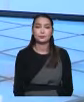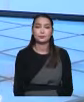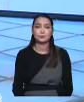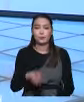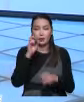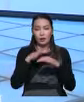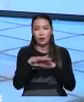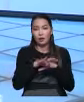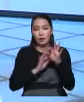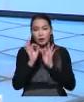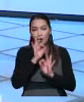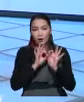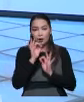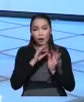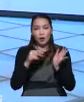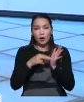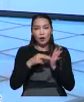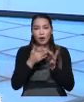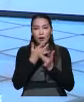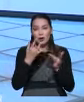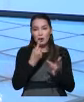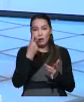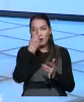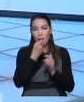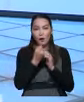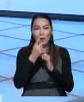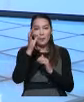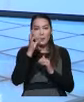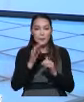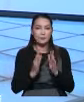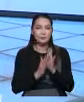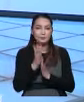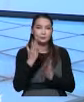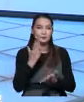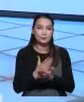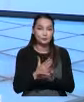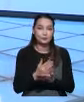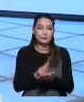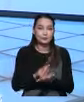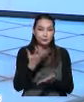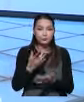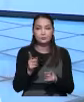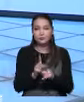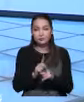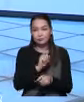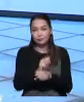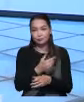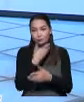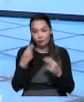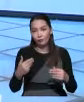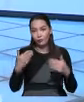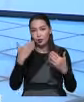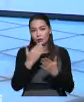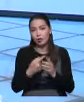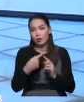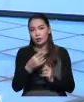Елімізде фармацевтикалық препараттардың құны соңғы бір жылда 11%-ке өсті. Алайда қымбатшылық мұнымен тоқтамайтын көрінеді. Алдағы